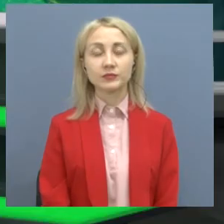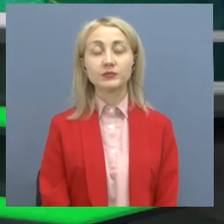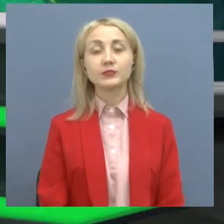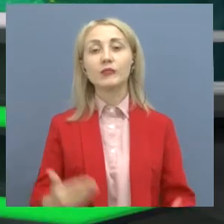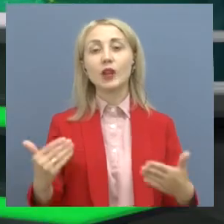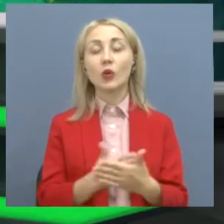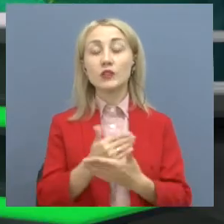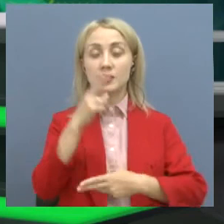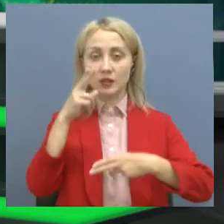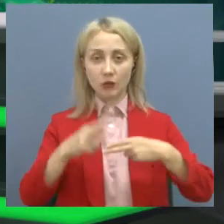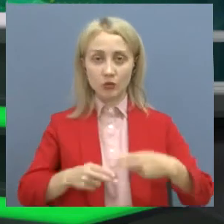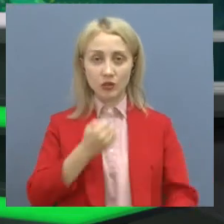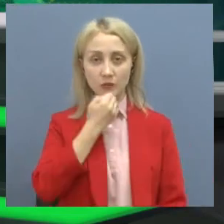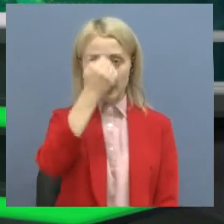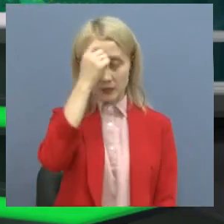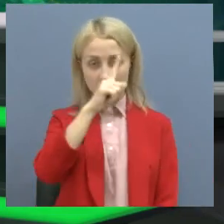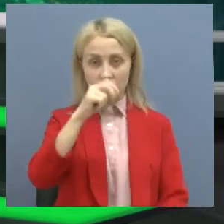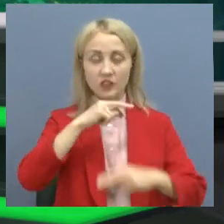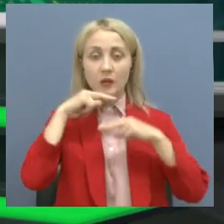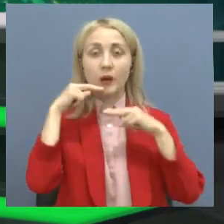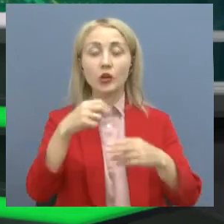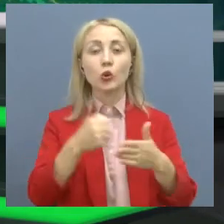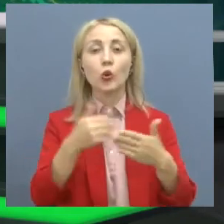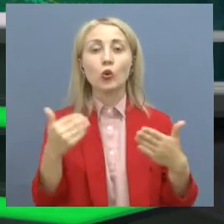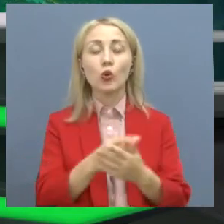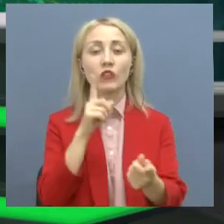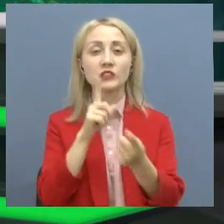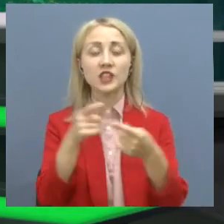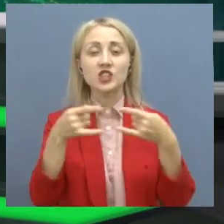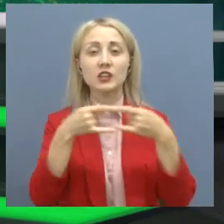Бүгінге келіп түскен ақпараттар легі осы болды. Жаңалықтарды тізгіндеген Бибінұр